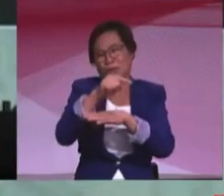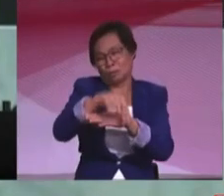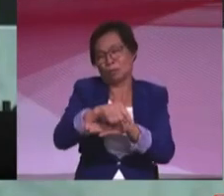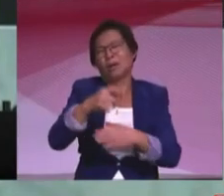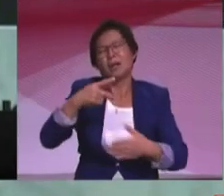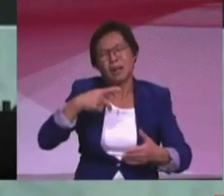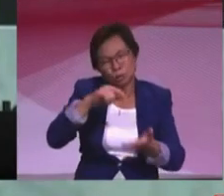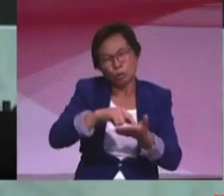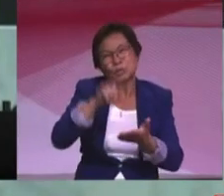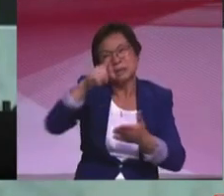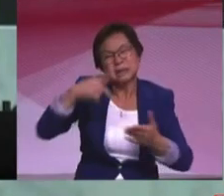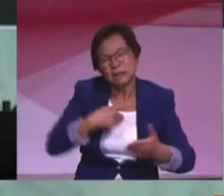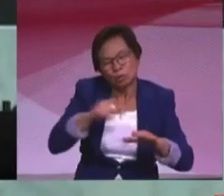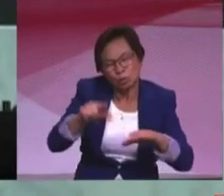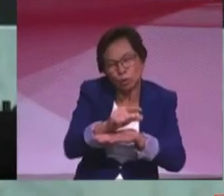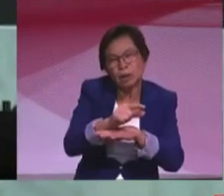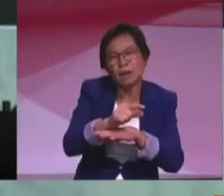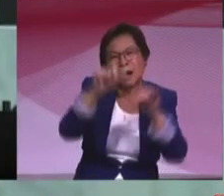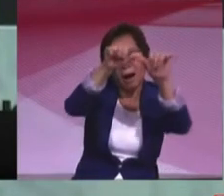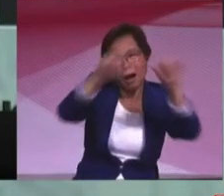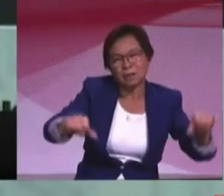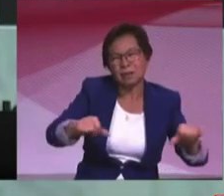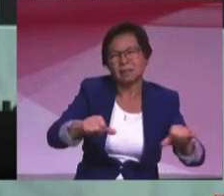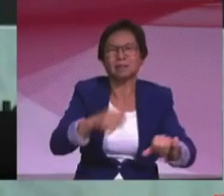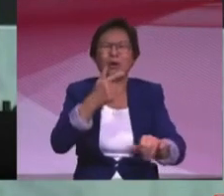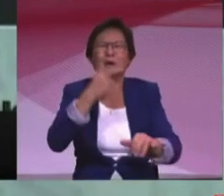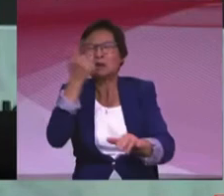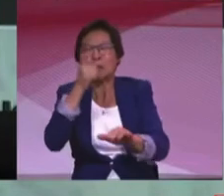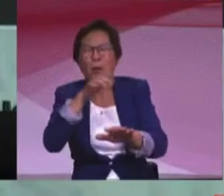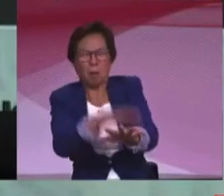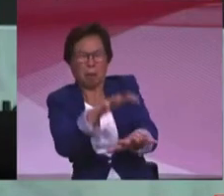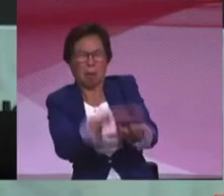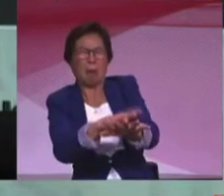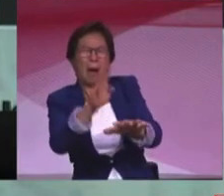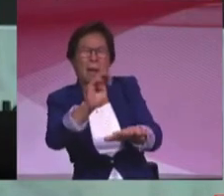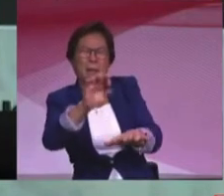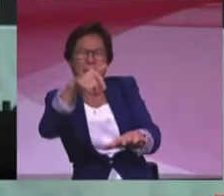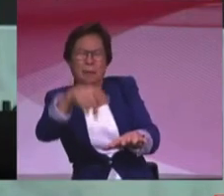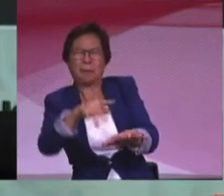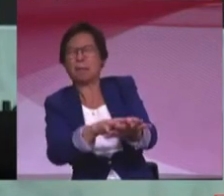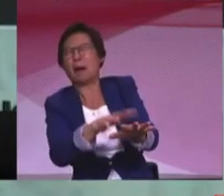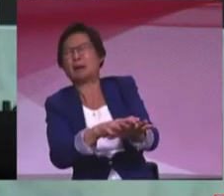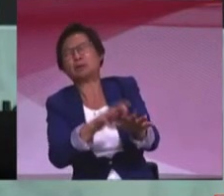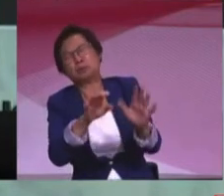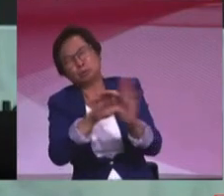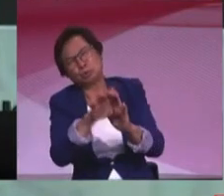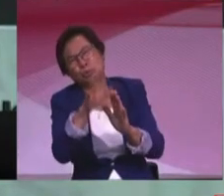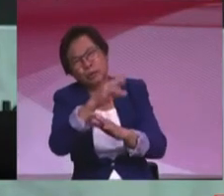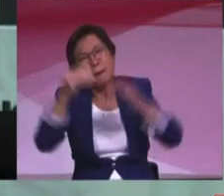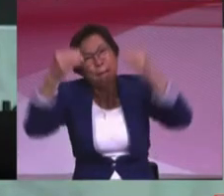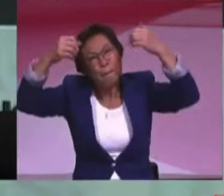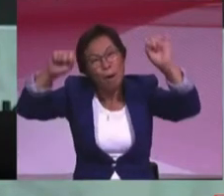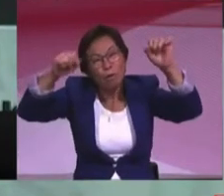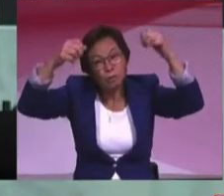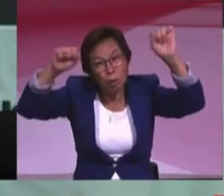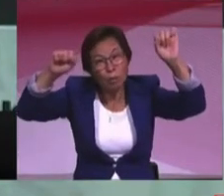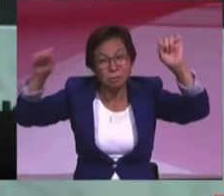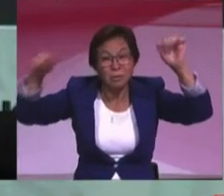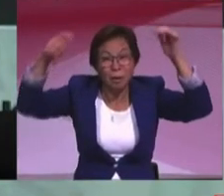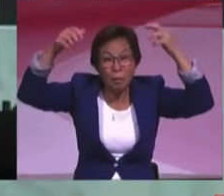kita boleh guna pakai untuk mengurangkan kesesakan di MAIPS contohnya. Tetapi majikan ada,